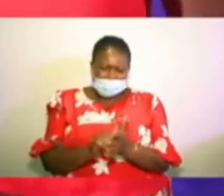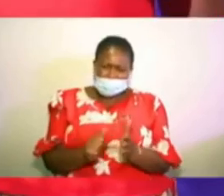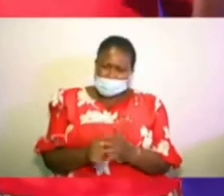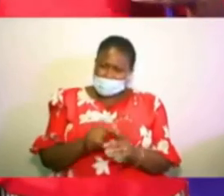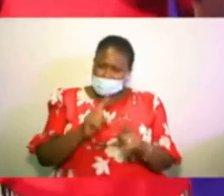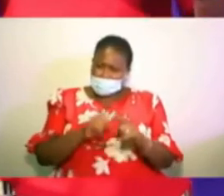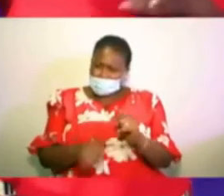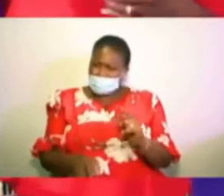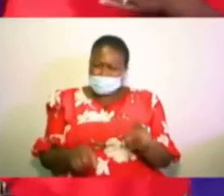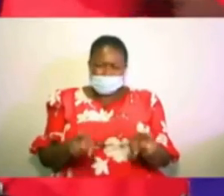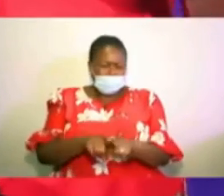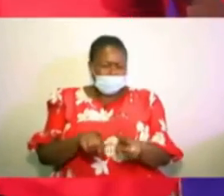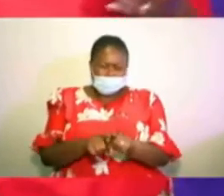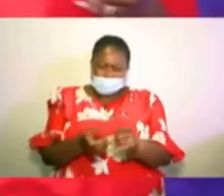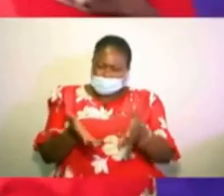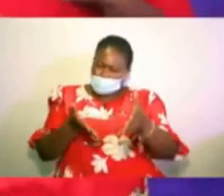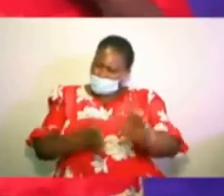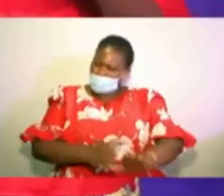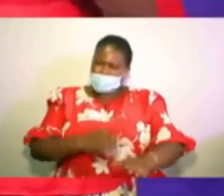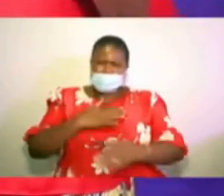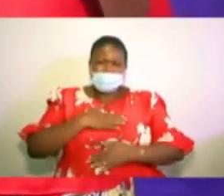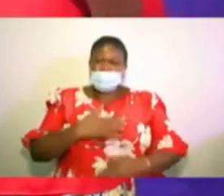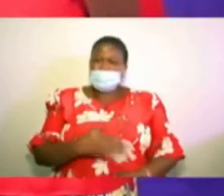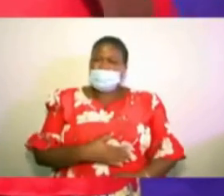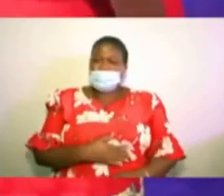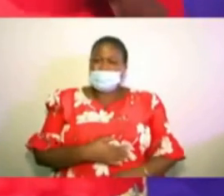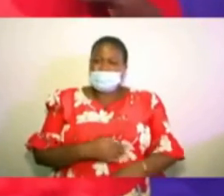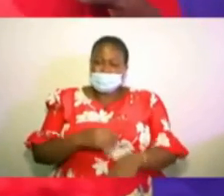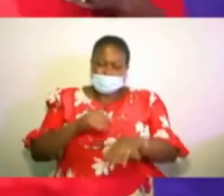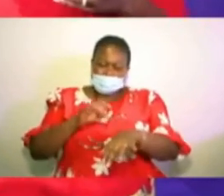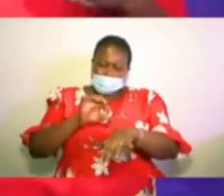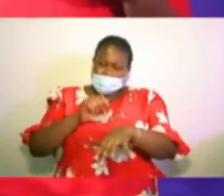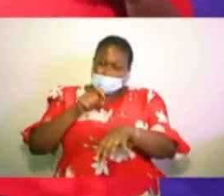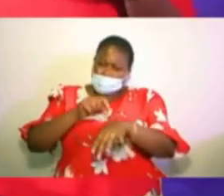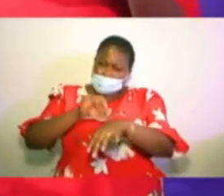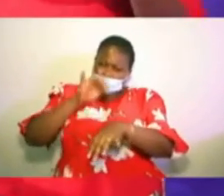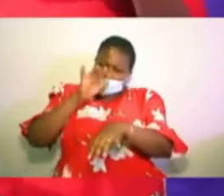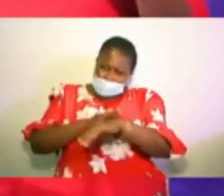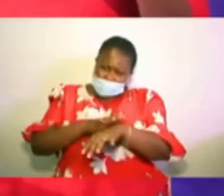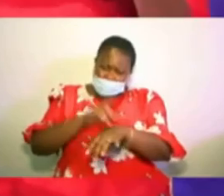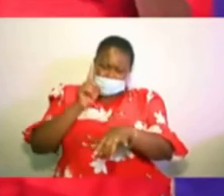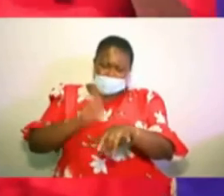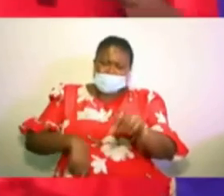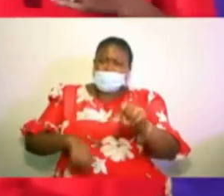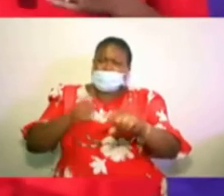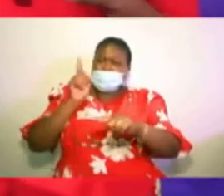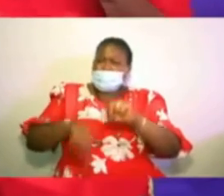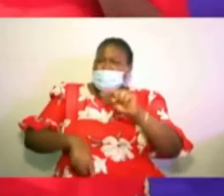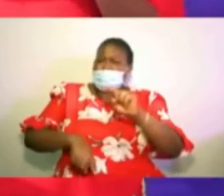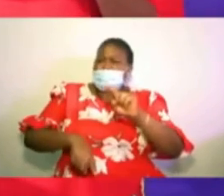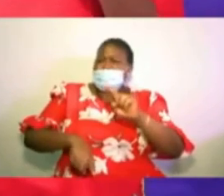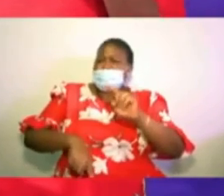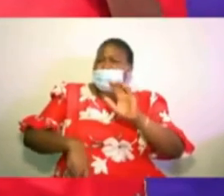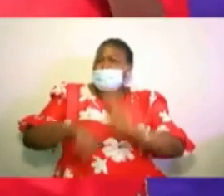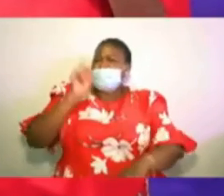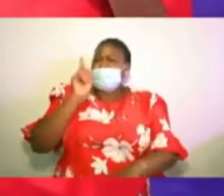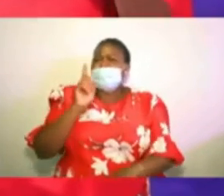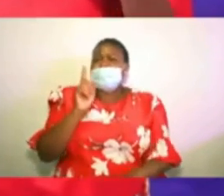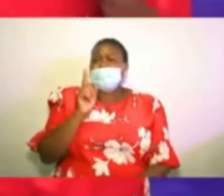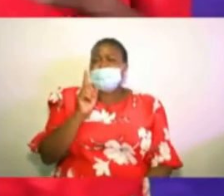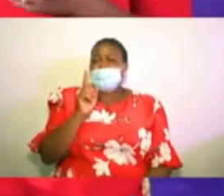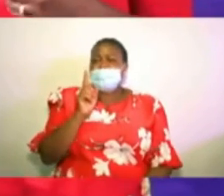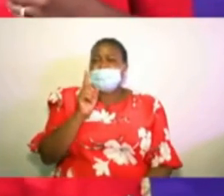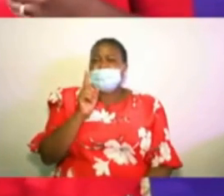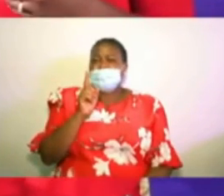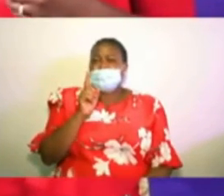donc même malgré sa beauté, la manière dont il a été formé pouvait pas faire fuir une